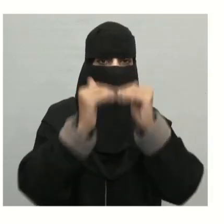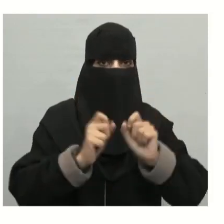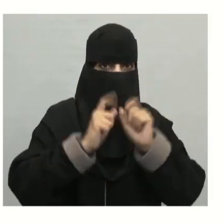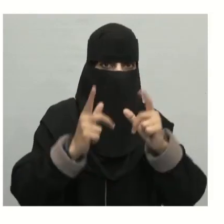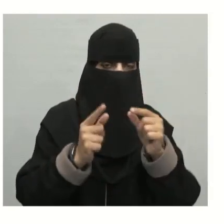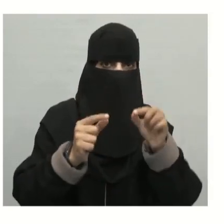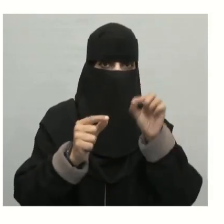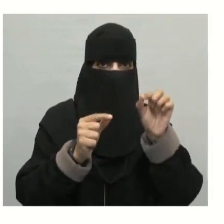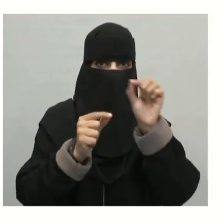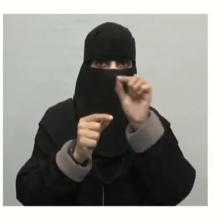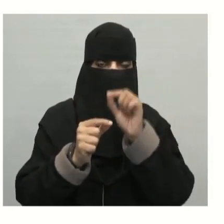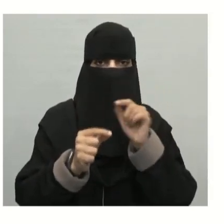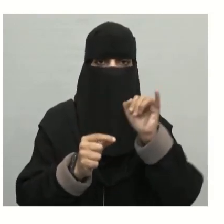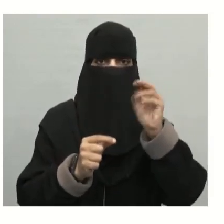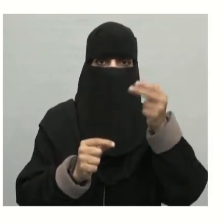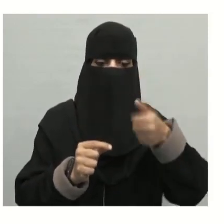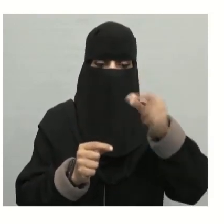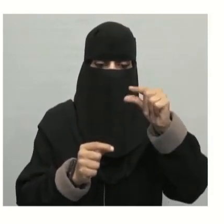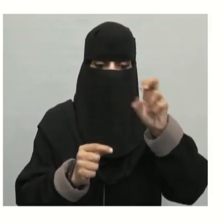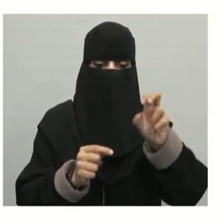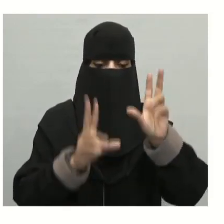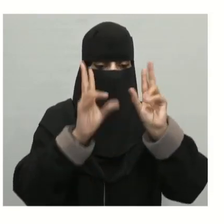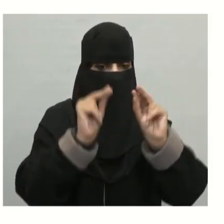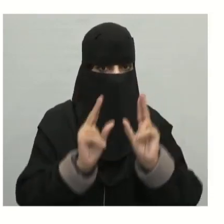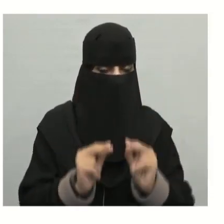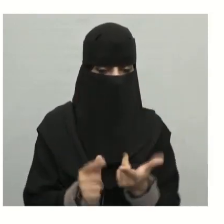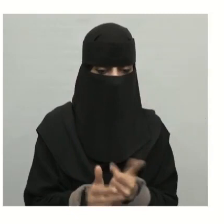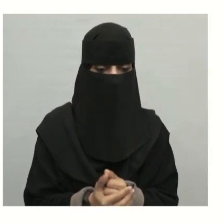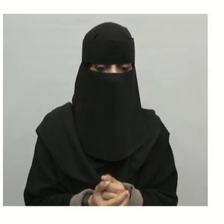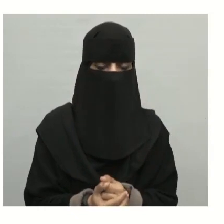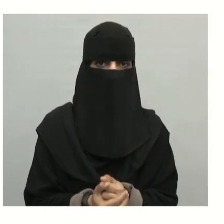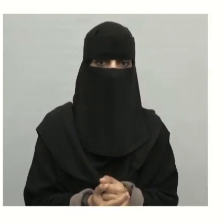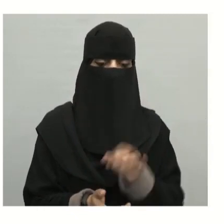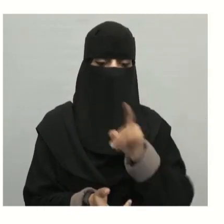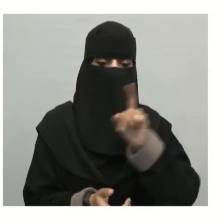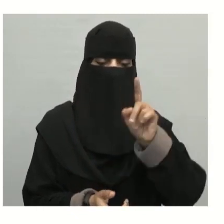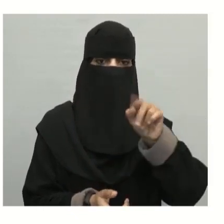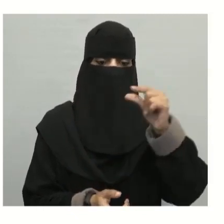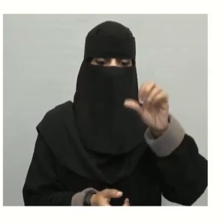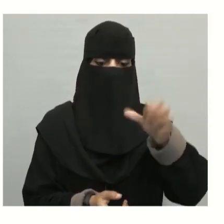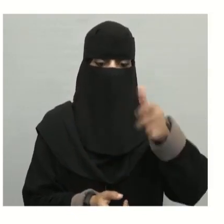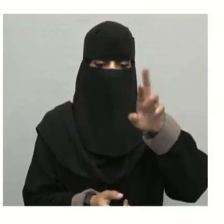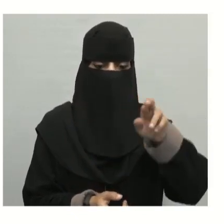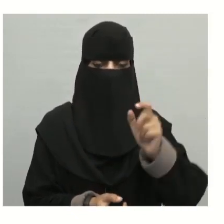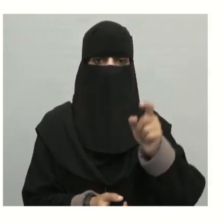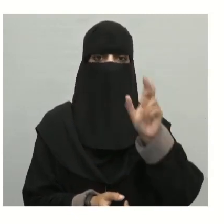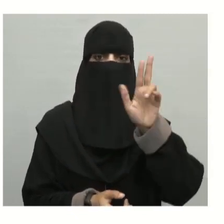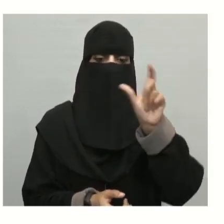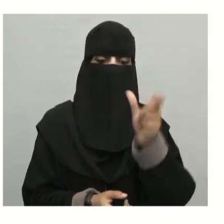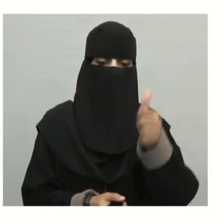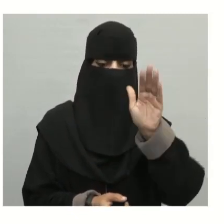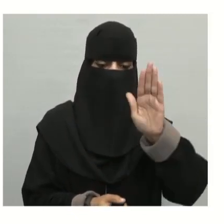للحبيبات المعدنيه من الامثله على الصخور المتورقه الاردواز النايس